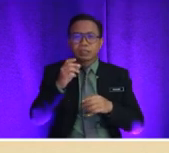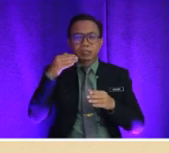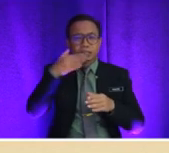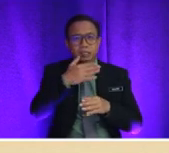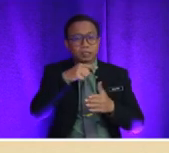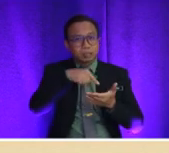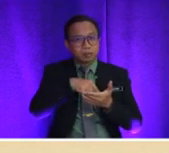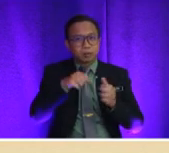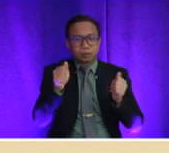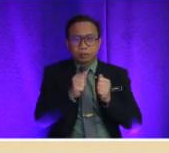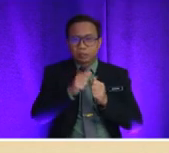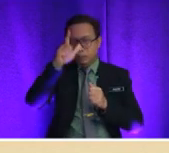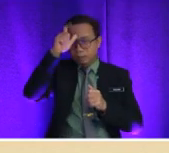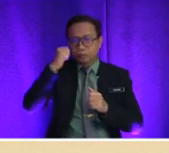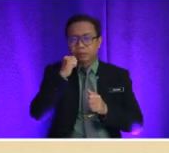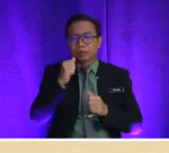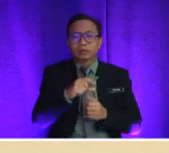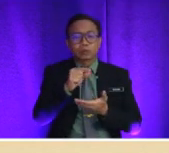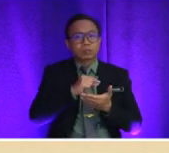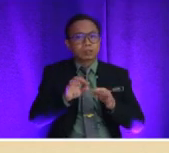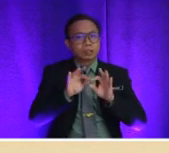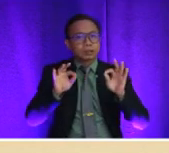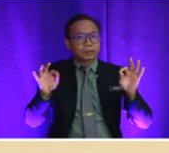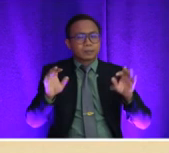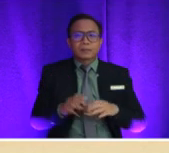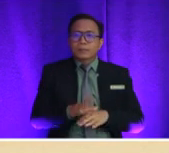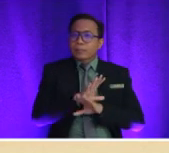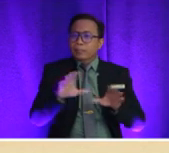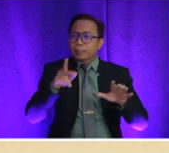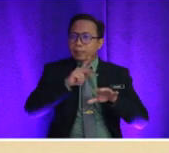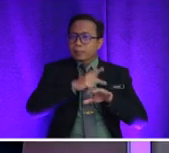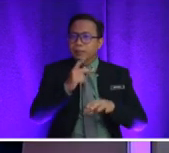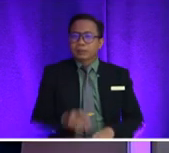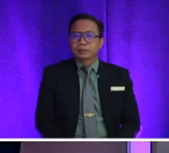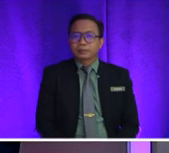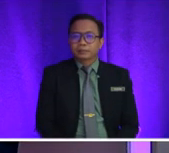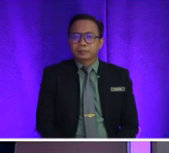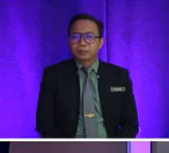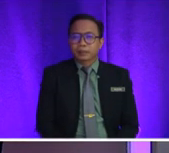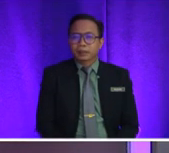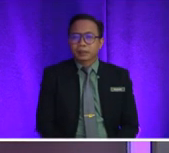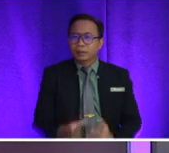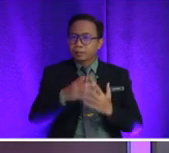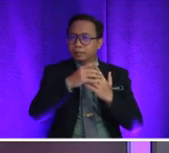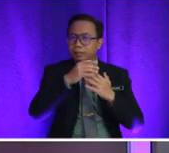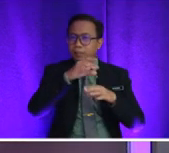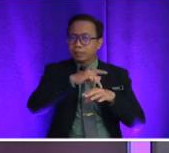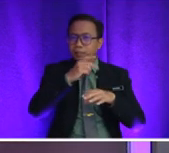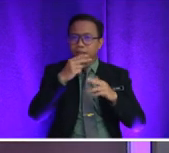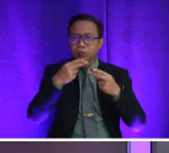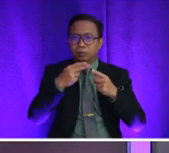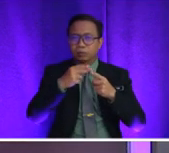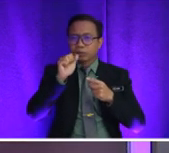dalam ruang jawabannya ini tidak lagi pakai apa panggil huruf